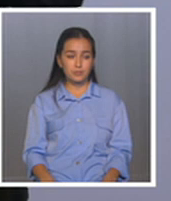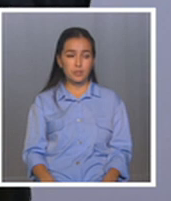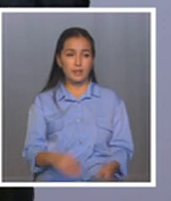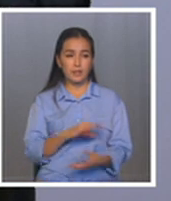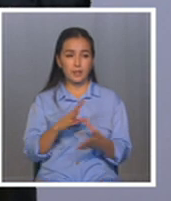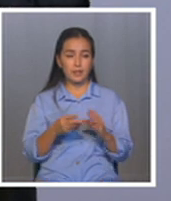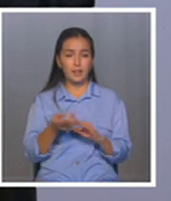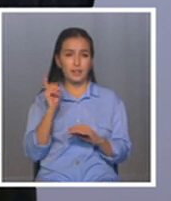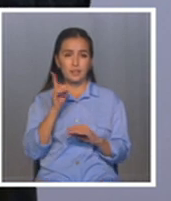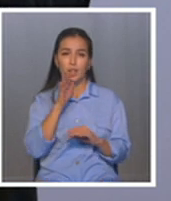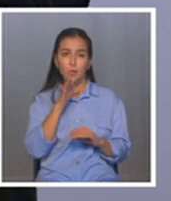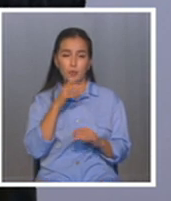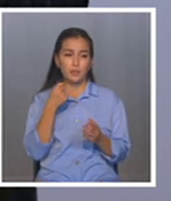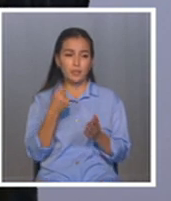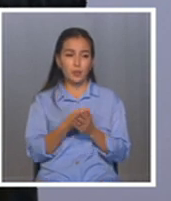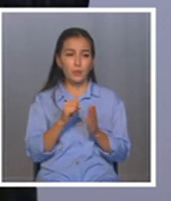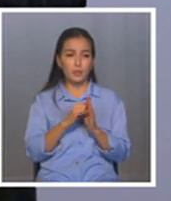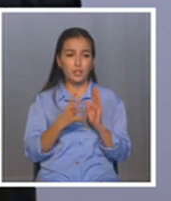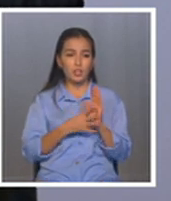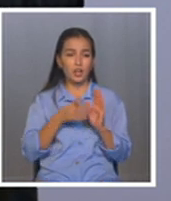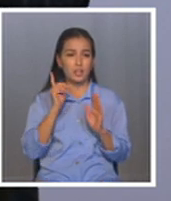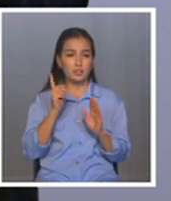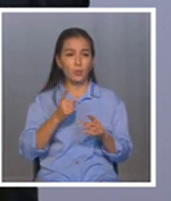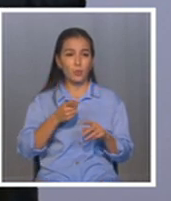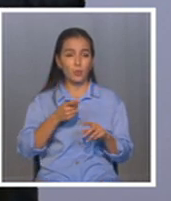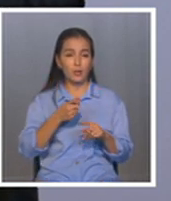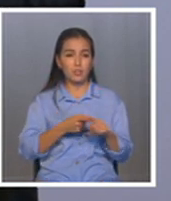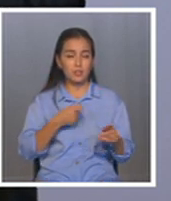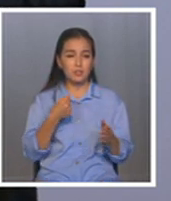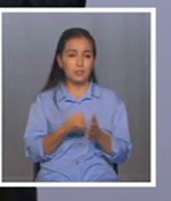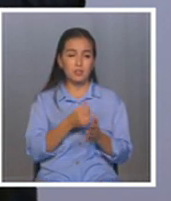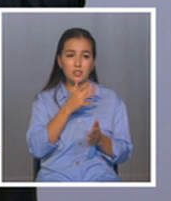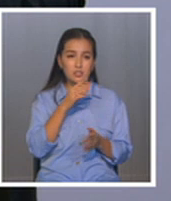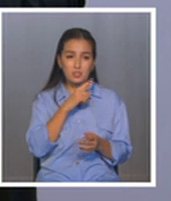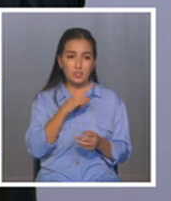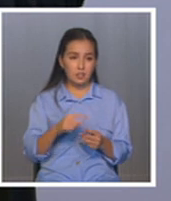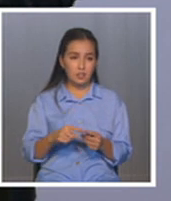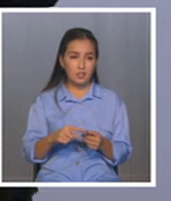ерте дәуірден 19-шы ғасырдың ортасына дейінгі кезеңде